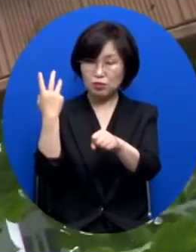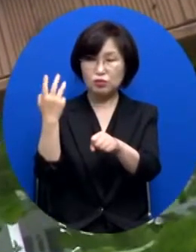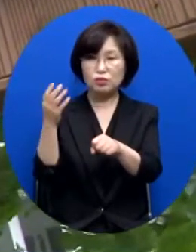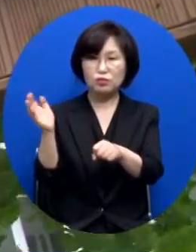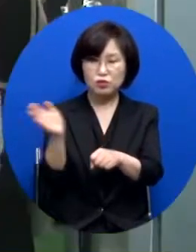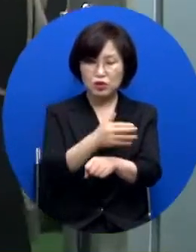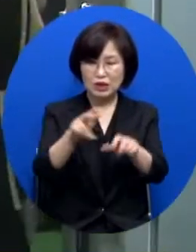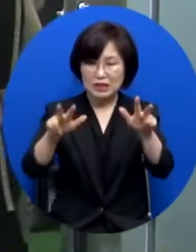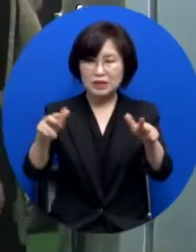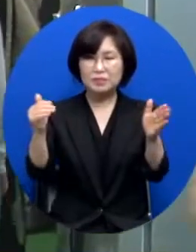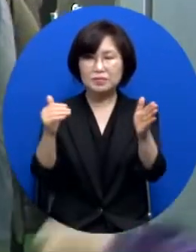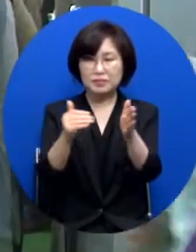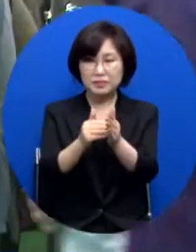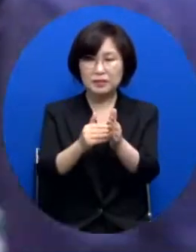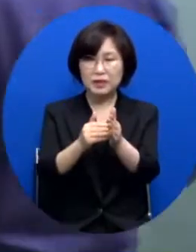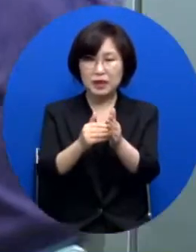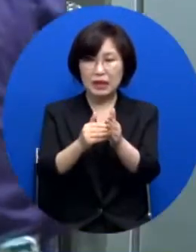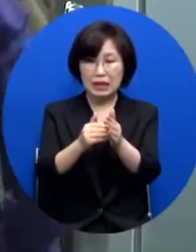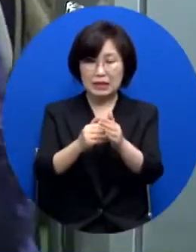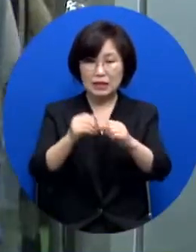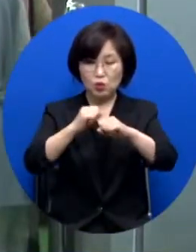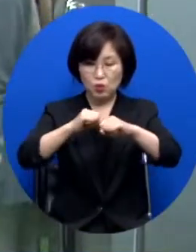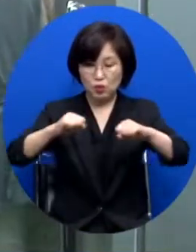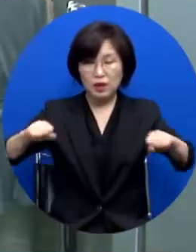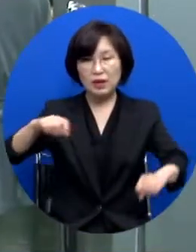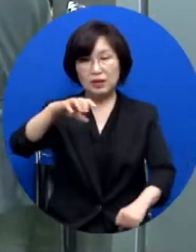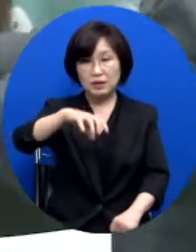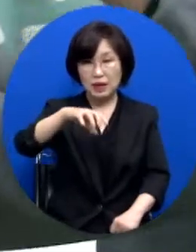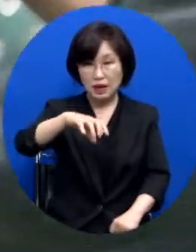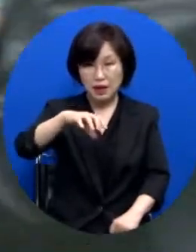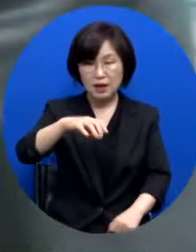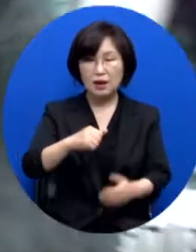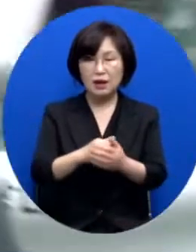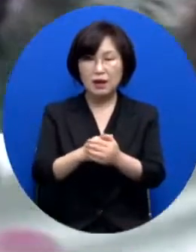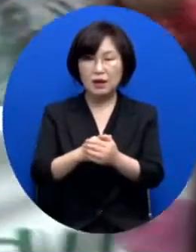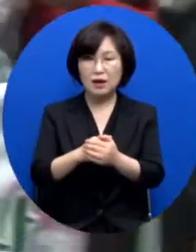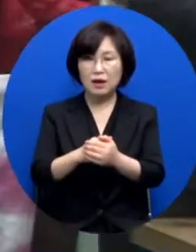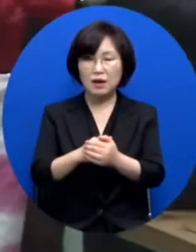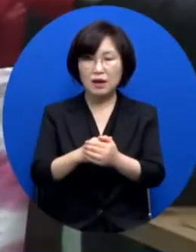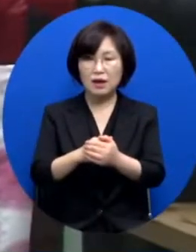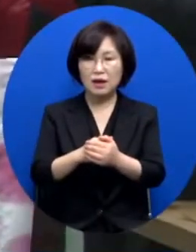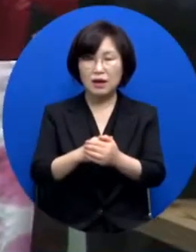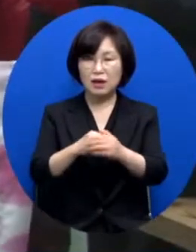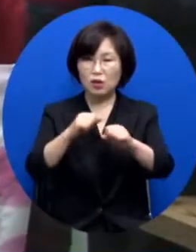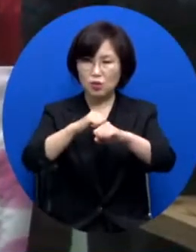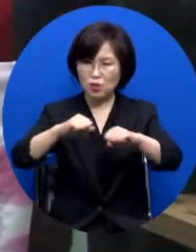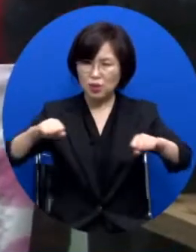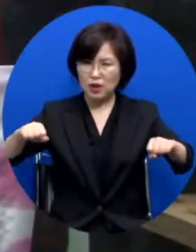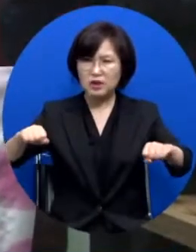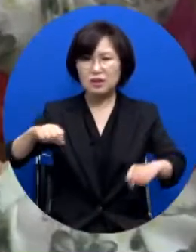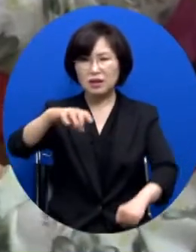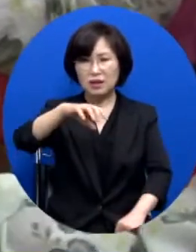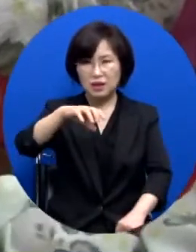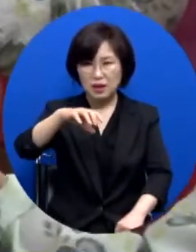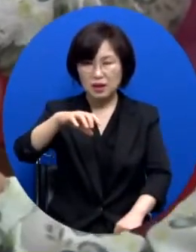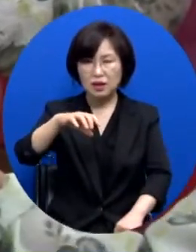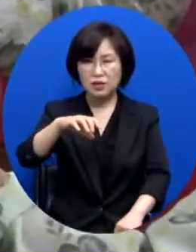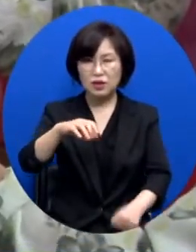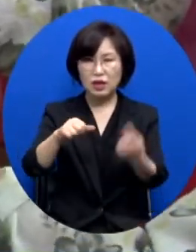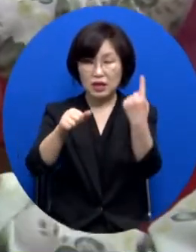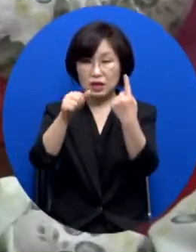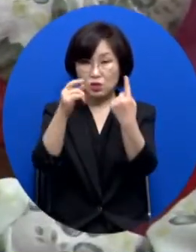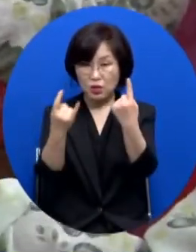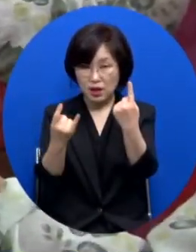현재까지 노천 광장에서요, 구포항역 광장이라고 하는 노천 광장에서